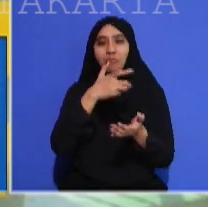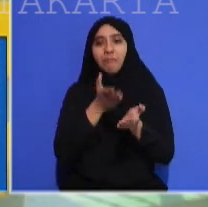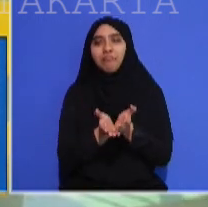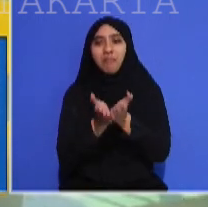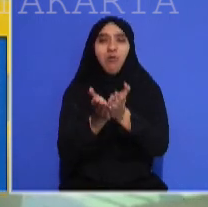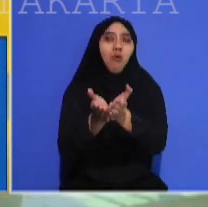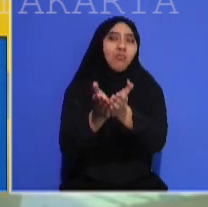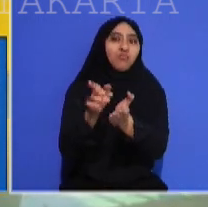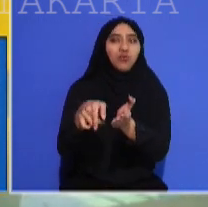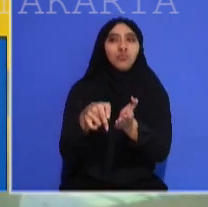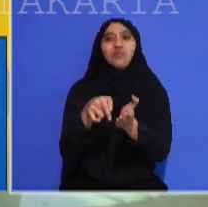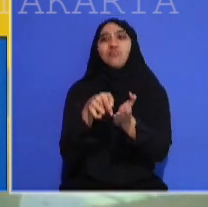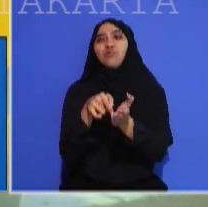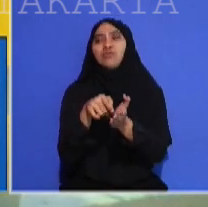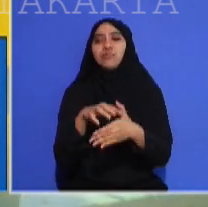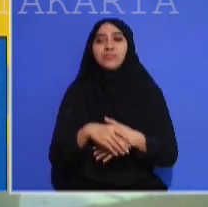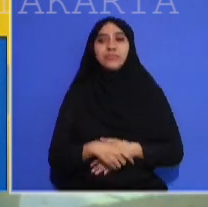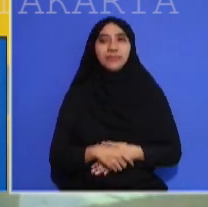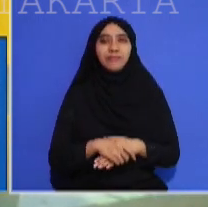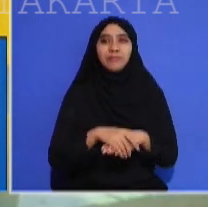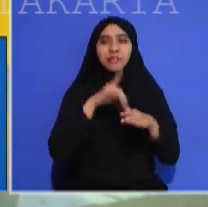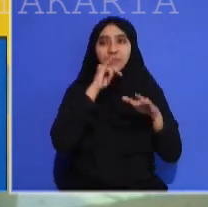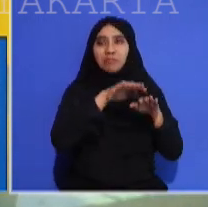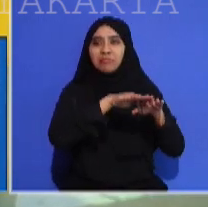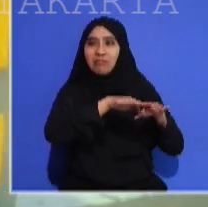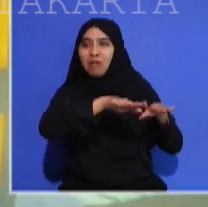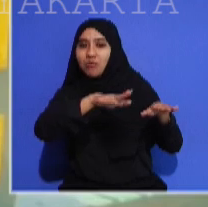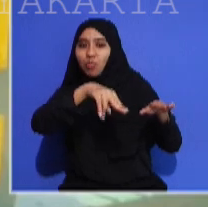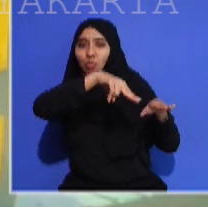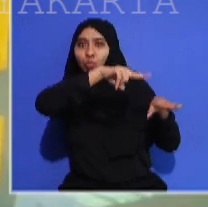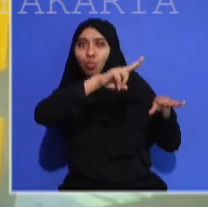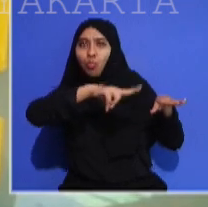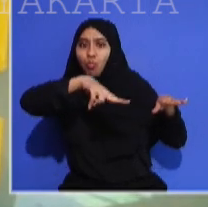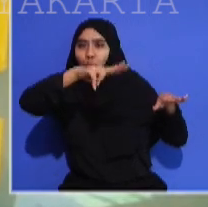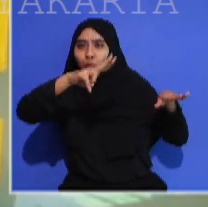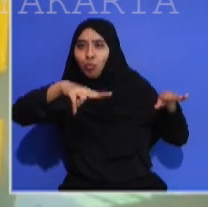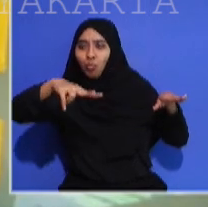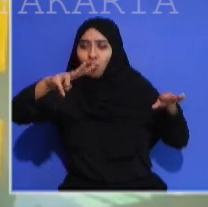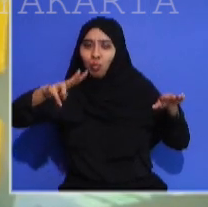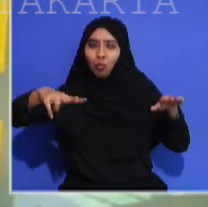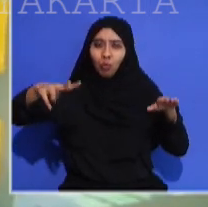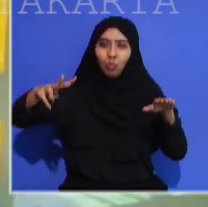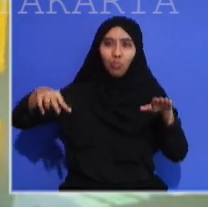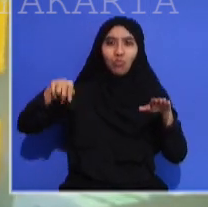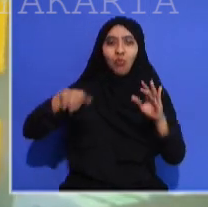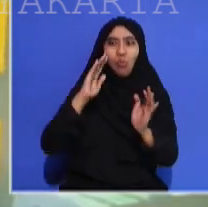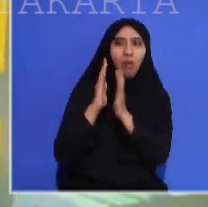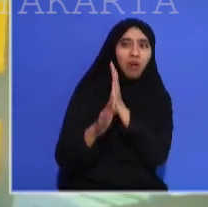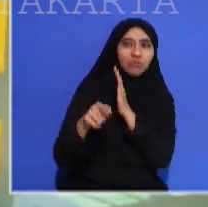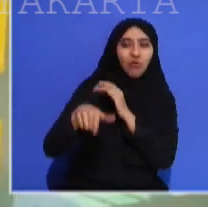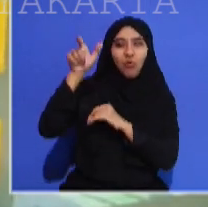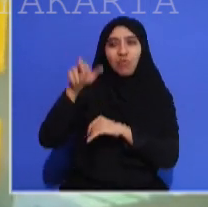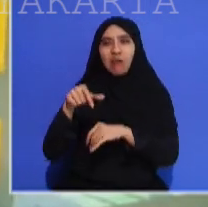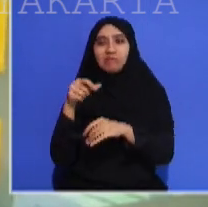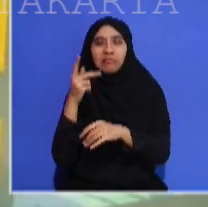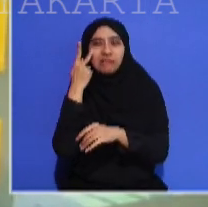lanjut mengapung di permukaan air depan Pantai Baron kemudian tindakan dari personil yang jaga